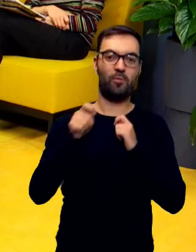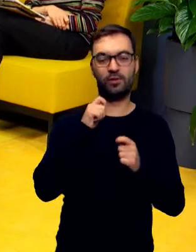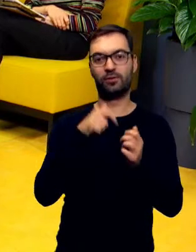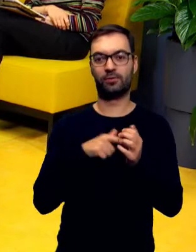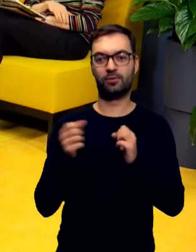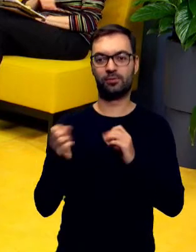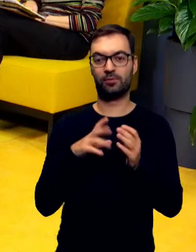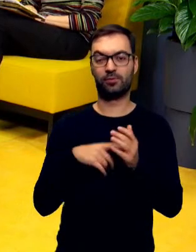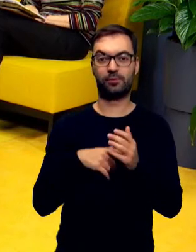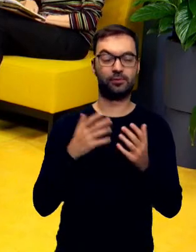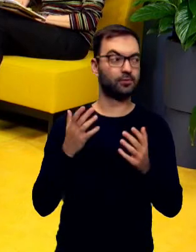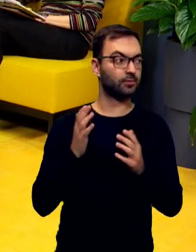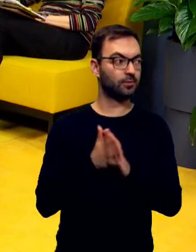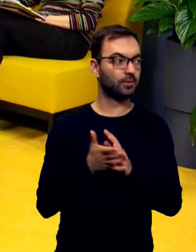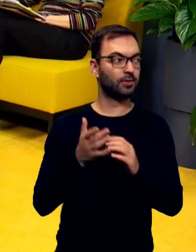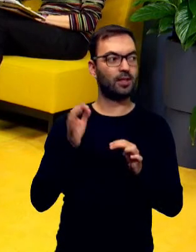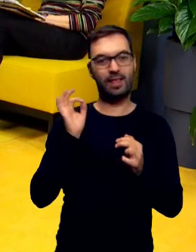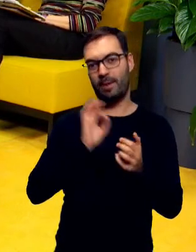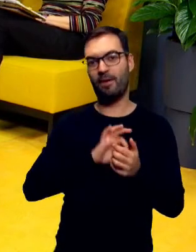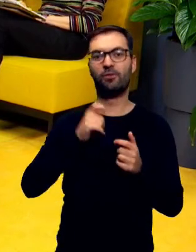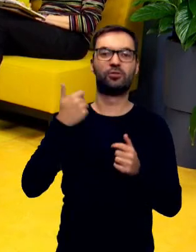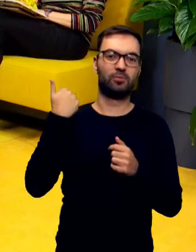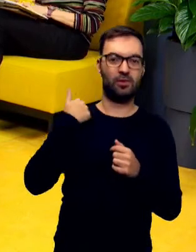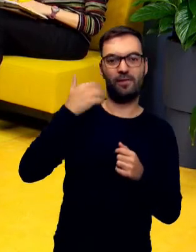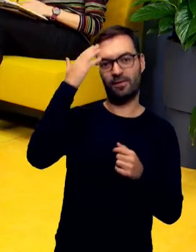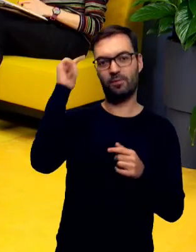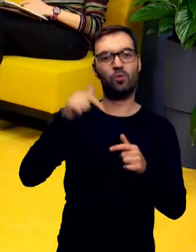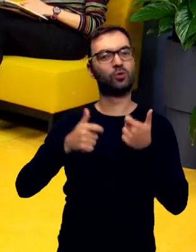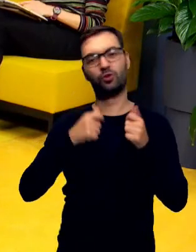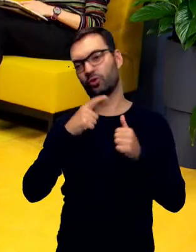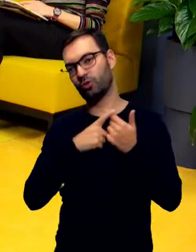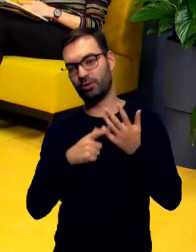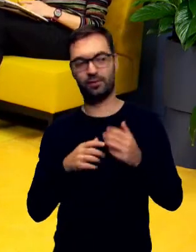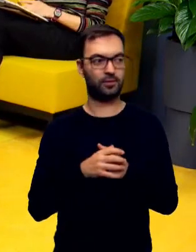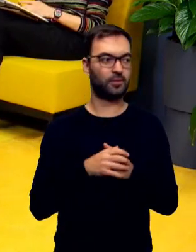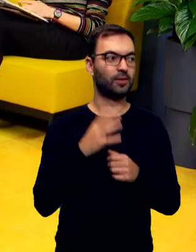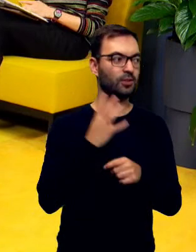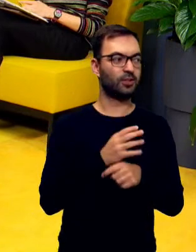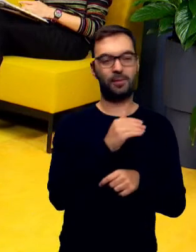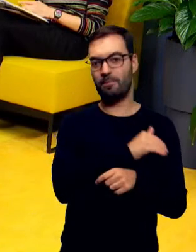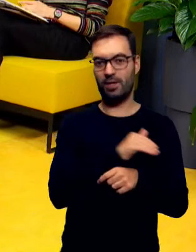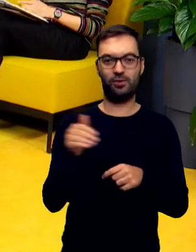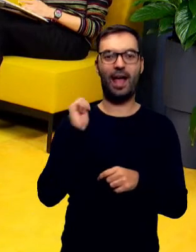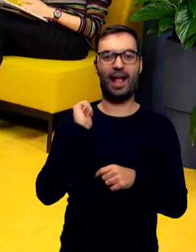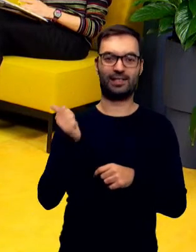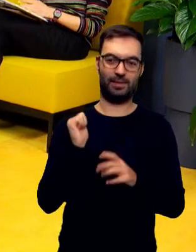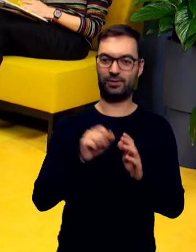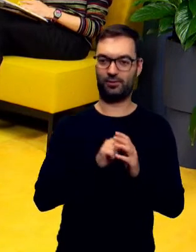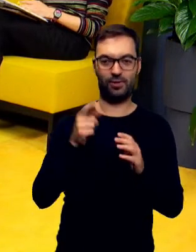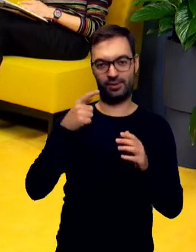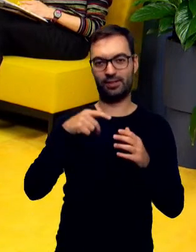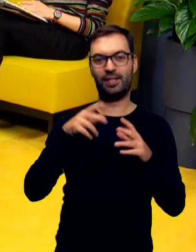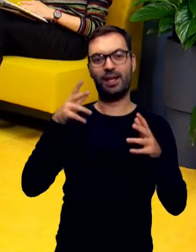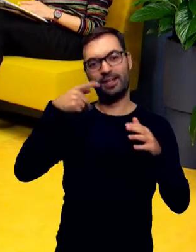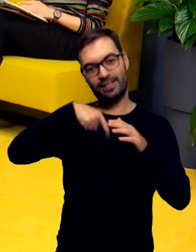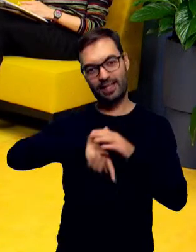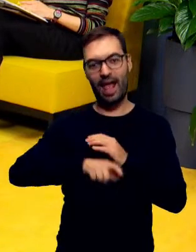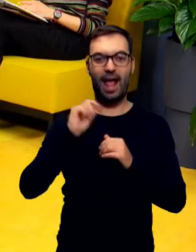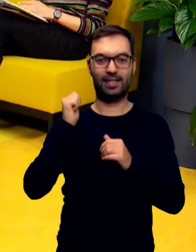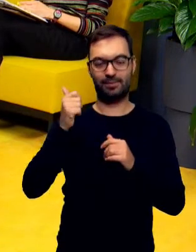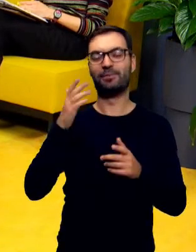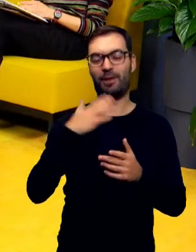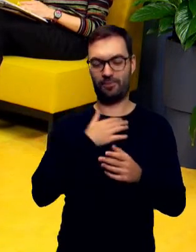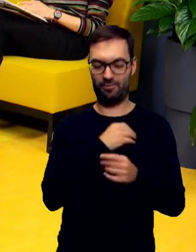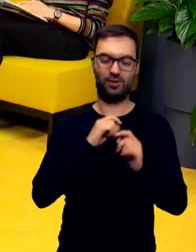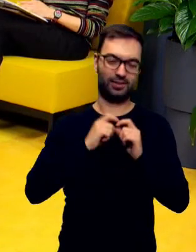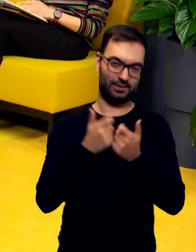się w sposób po prostu na pewniaka, co oni tam to powinni zrobić. To jest nasz sport narodowy. 40 milionów specjalistów od grotołazów było w